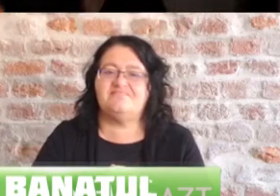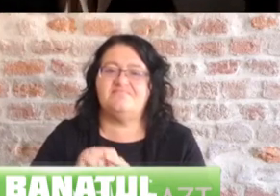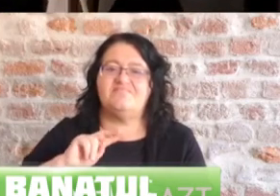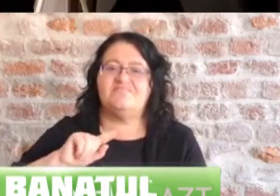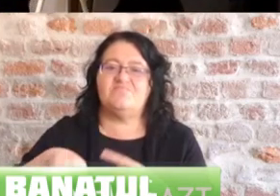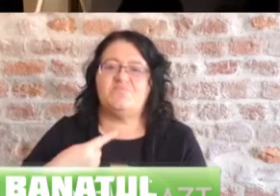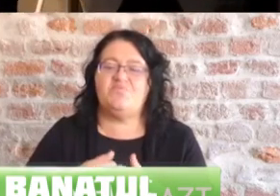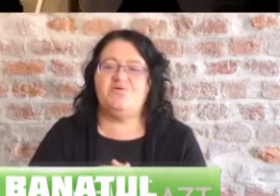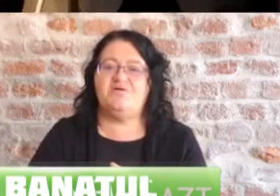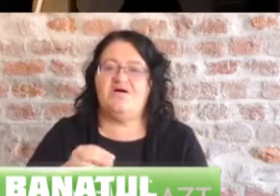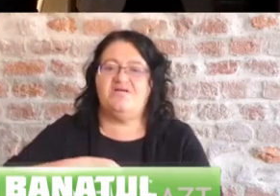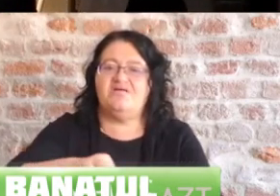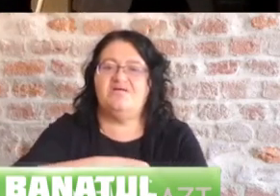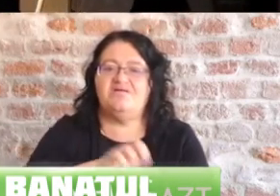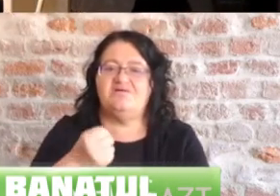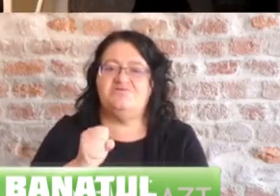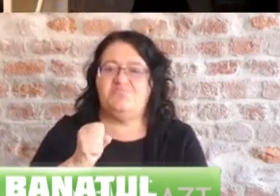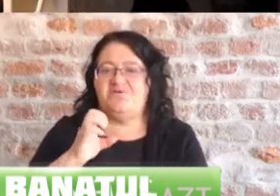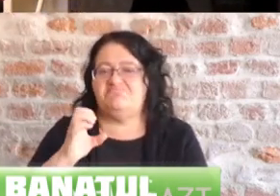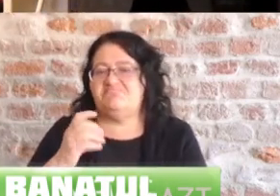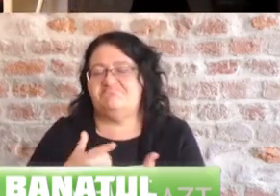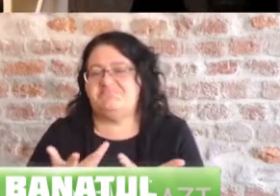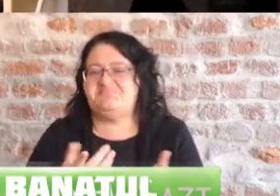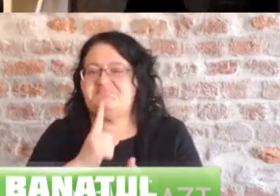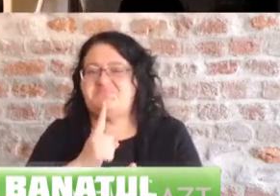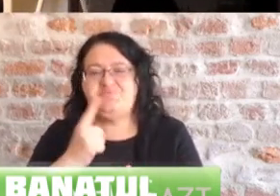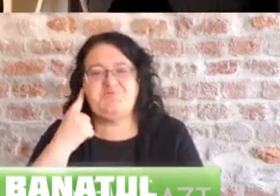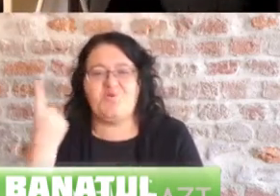Apoi... arhitect Șerban Sturza, Prodid.